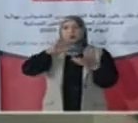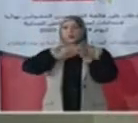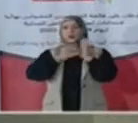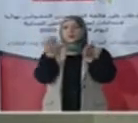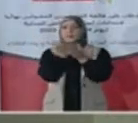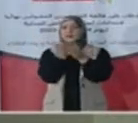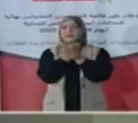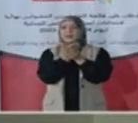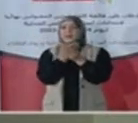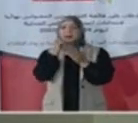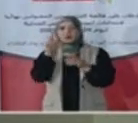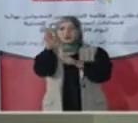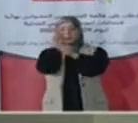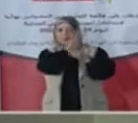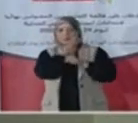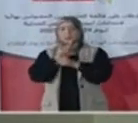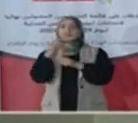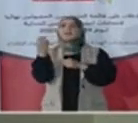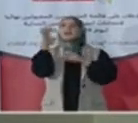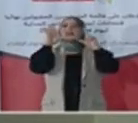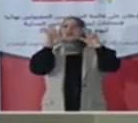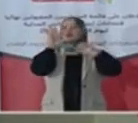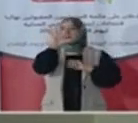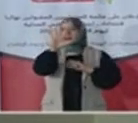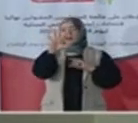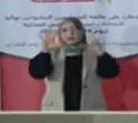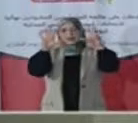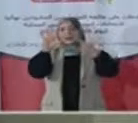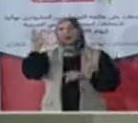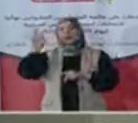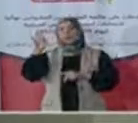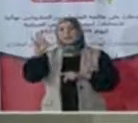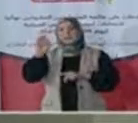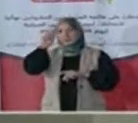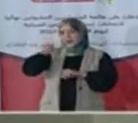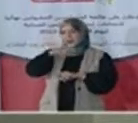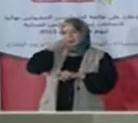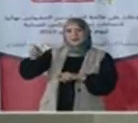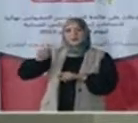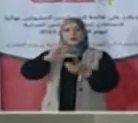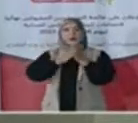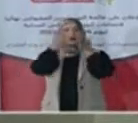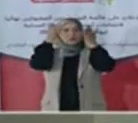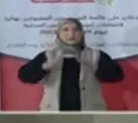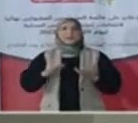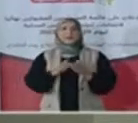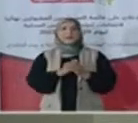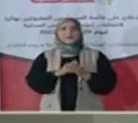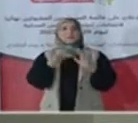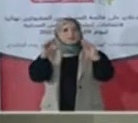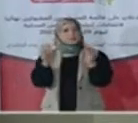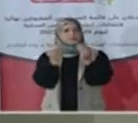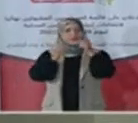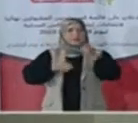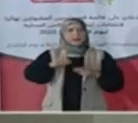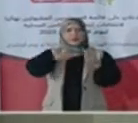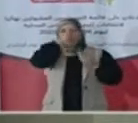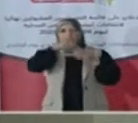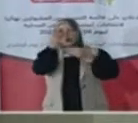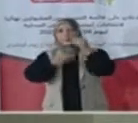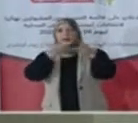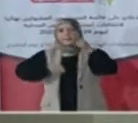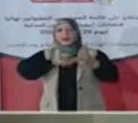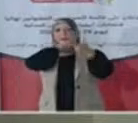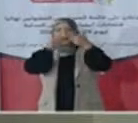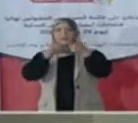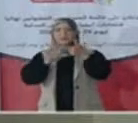الطعون وعددها 58 تم رفضها إما شكلا أو أصلا، إما ابتدائيا أو استئنافيا،